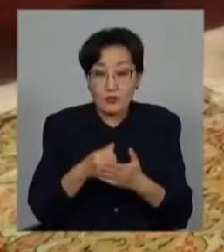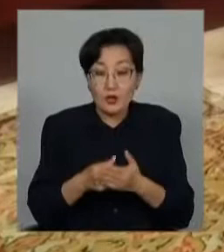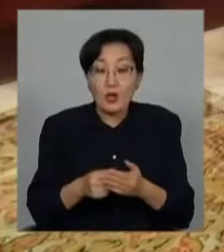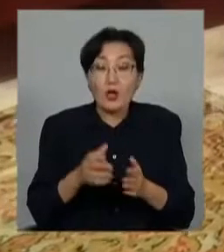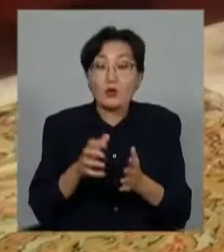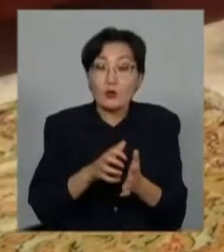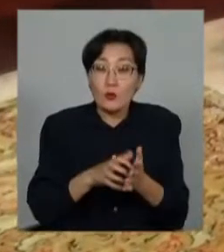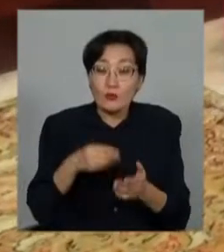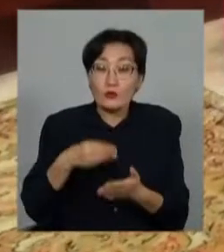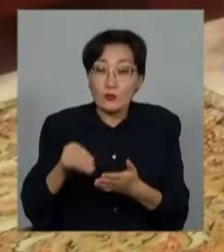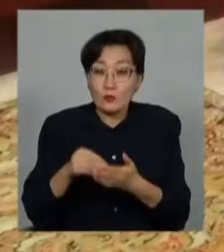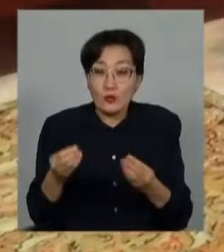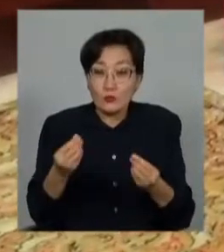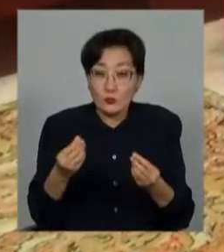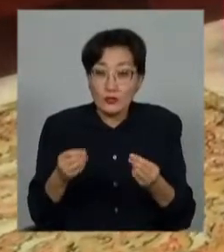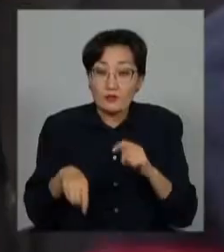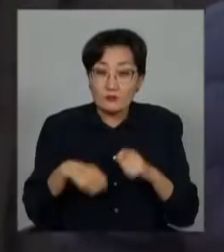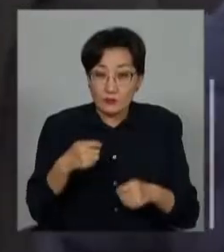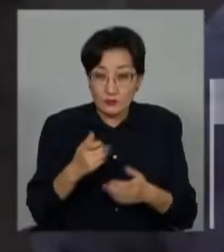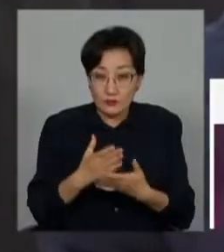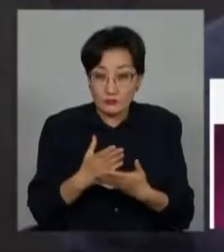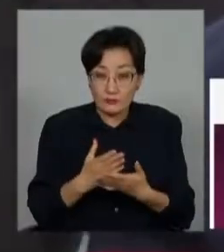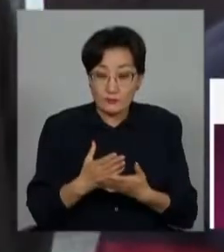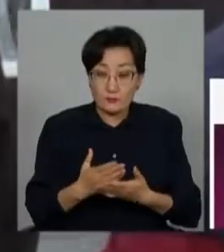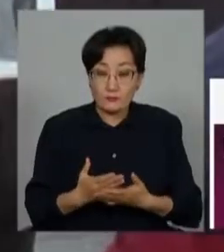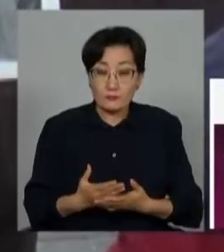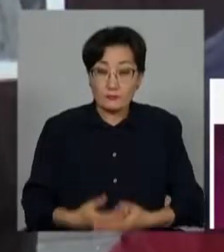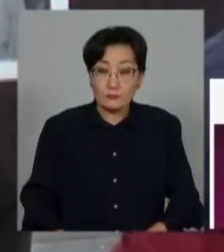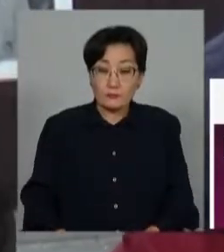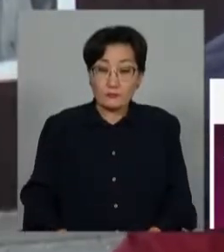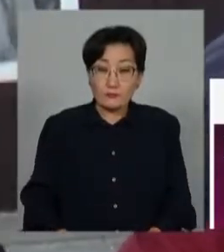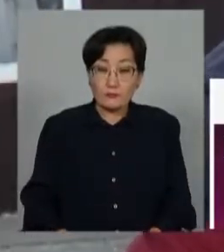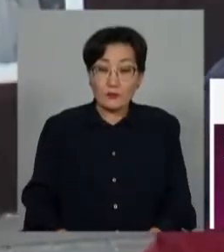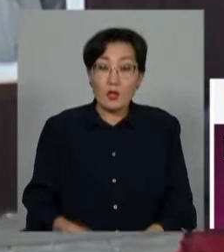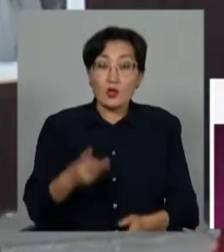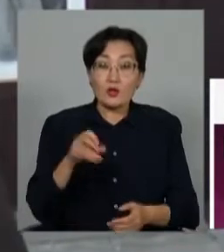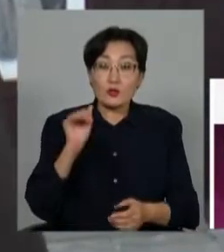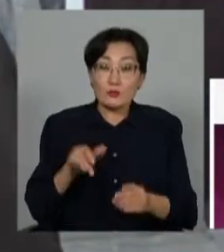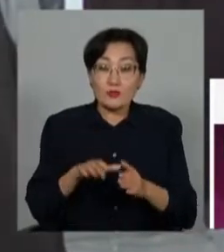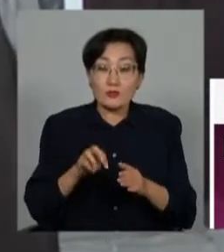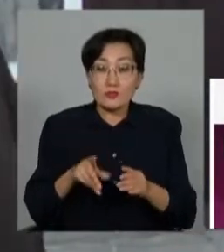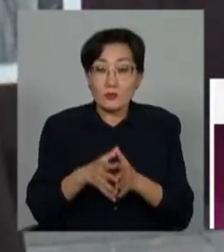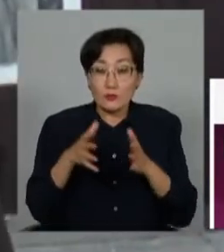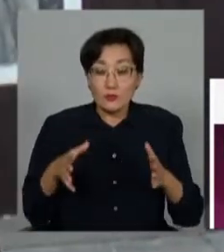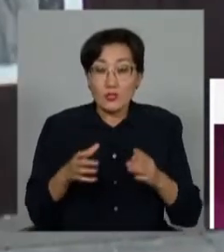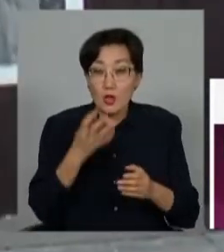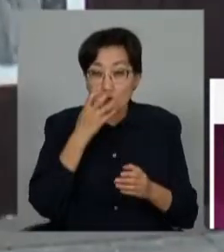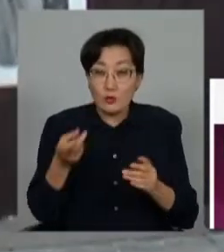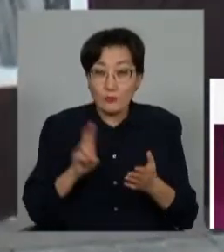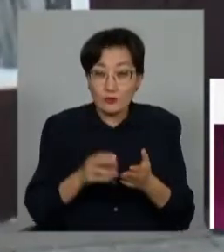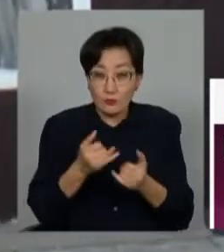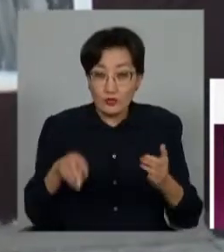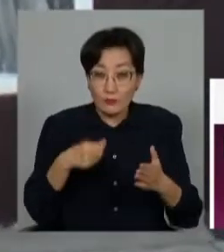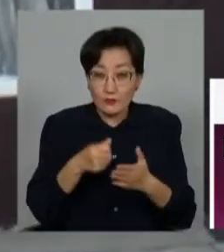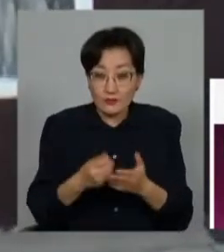көмір алуға тағы шығындалып отырмыз, дейді халық. Больше 200 тысяч вы отдали за отопление? Мен 200 мың теңгеден артық ақшамды жылуға қосылу үшін